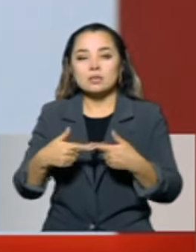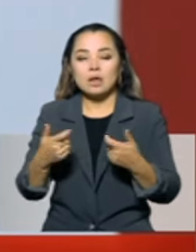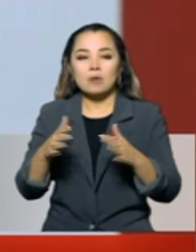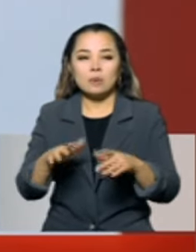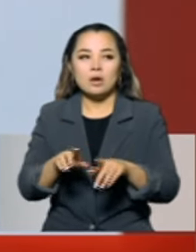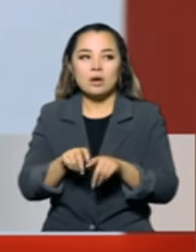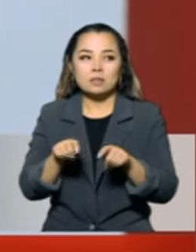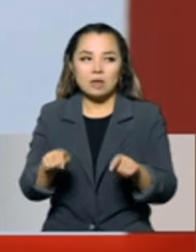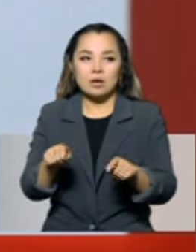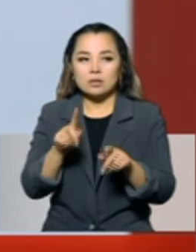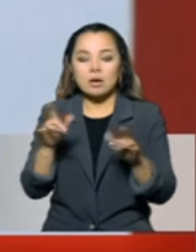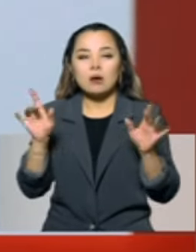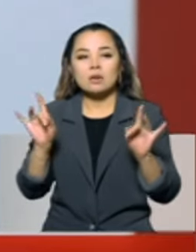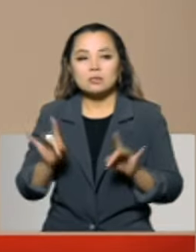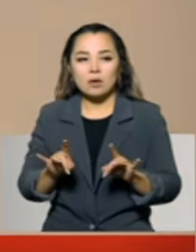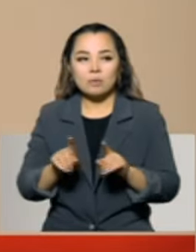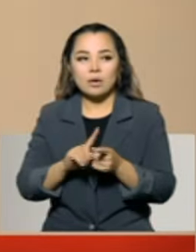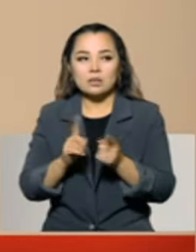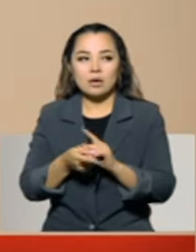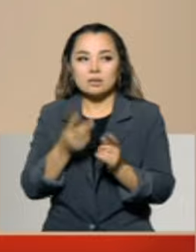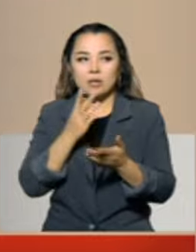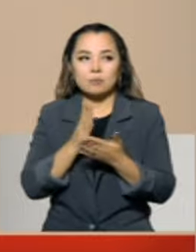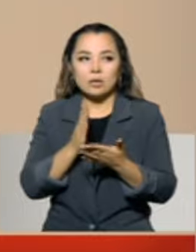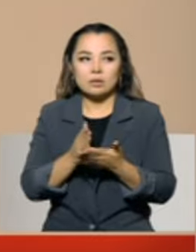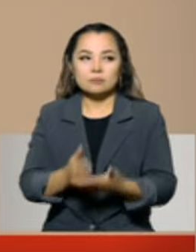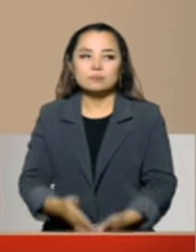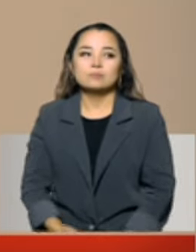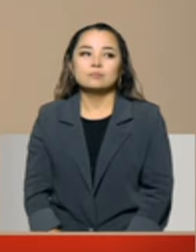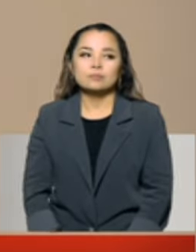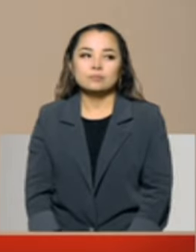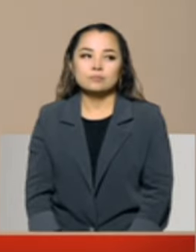айналдырған. Вот она, вино.